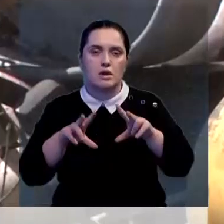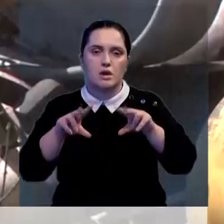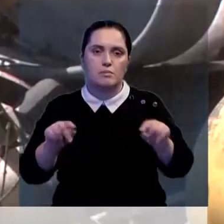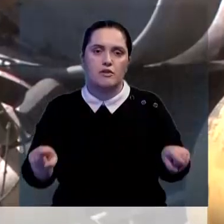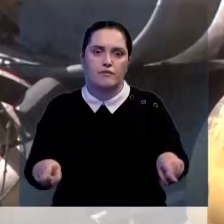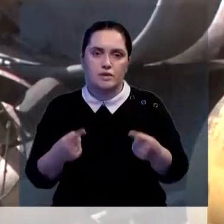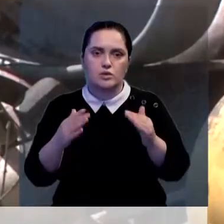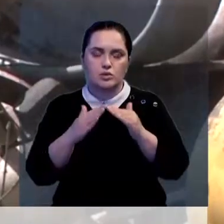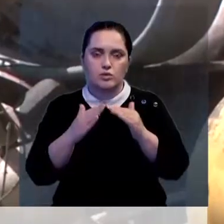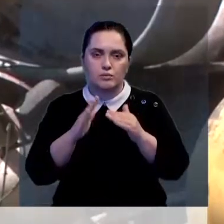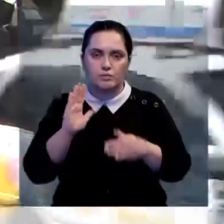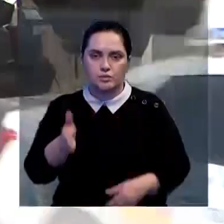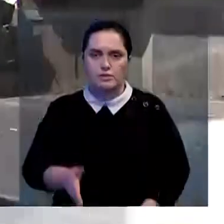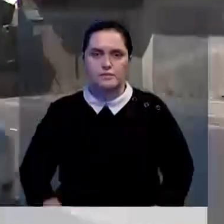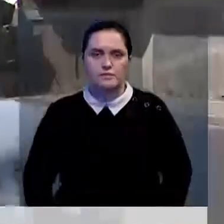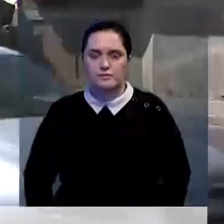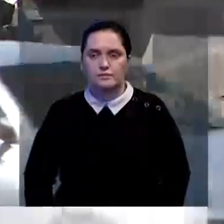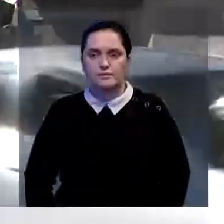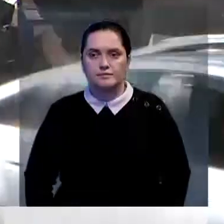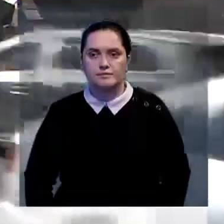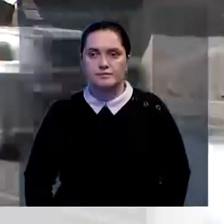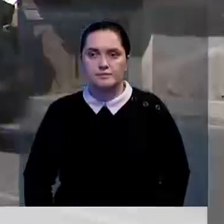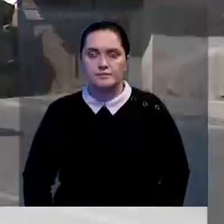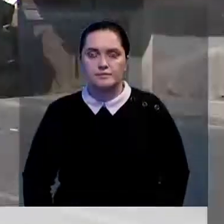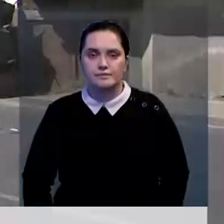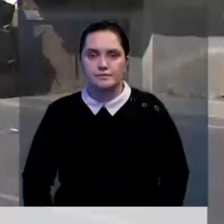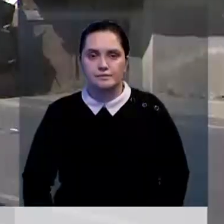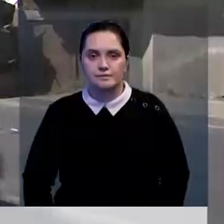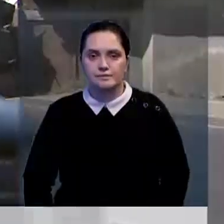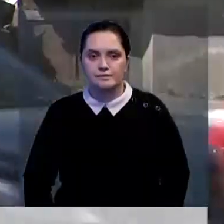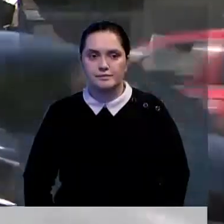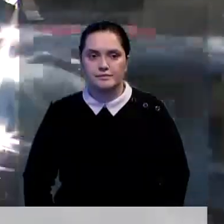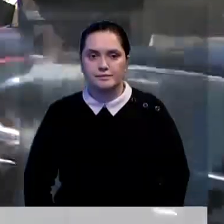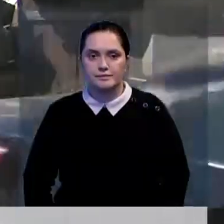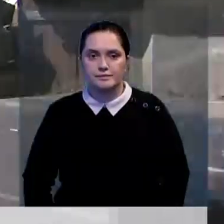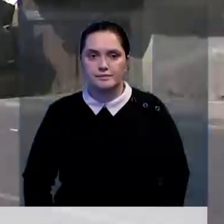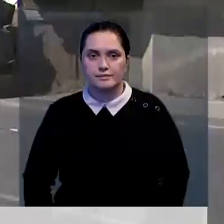восстановить разрушенный дом. Григорий Беденко, Карлыгаш Кайбекова, сержант Жумабаев, Алматы, Хабар 24.